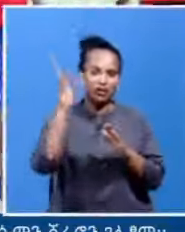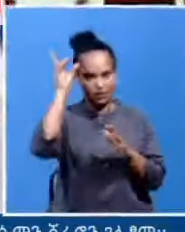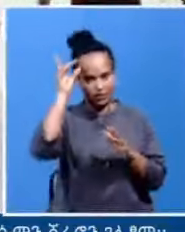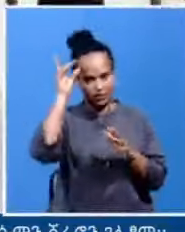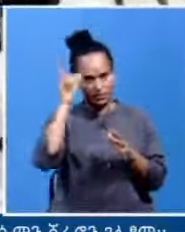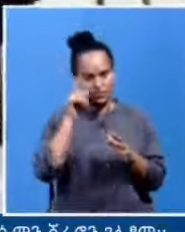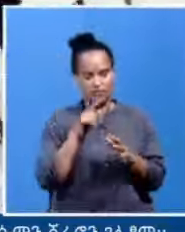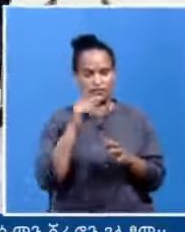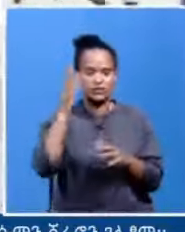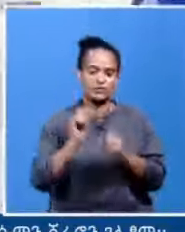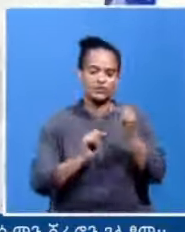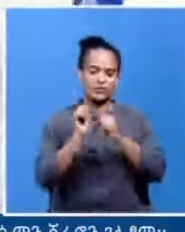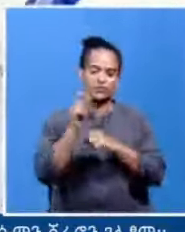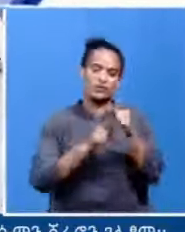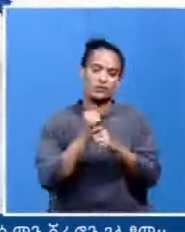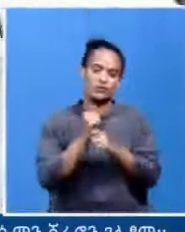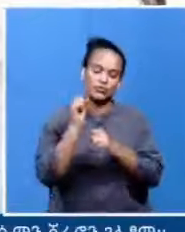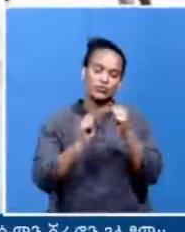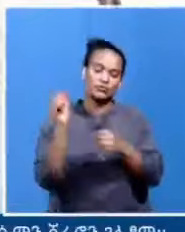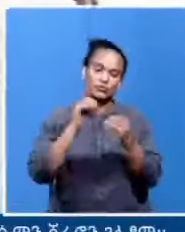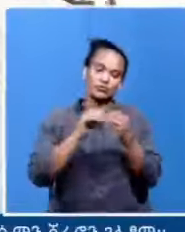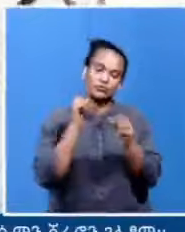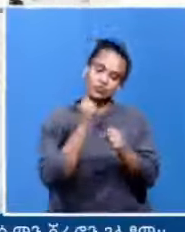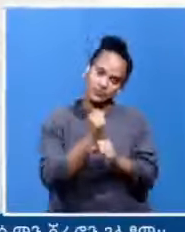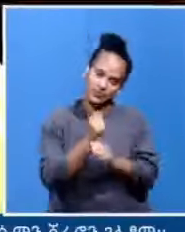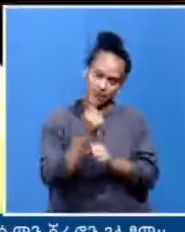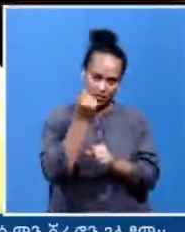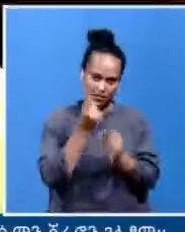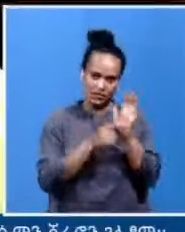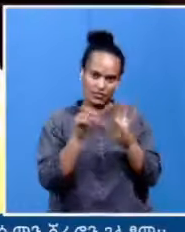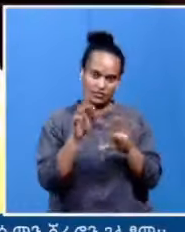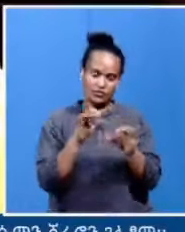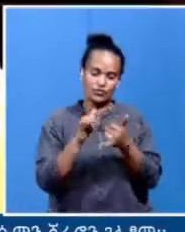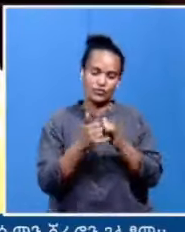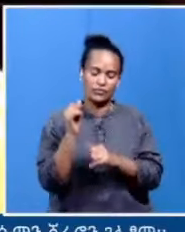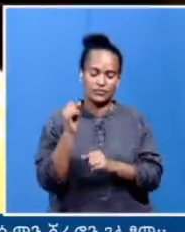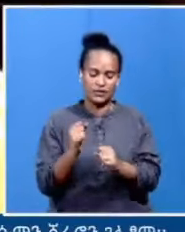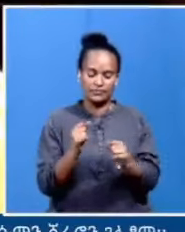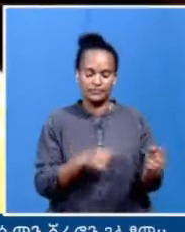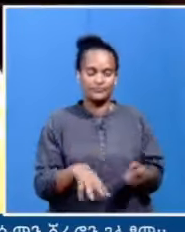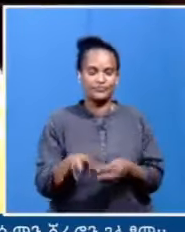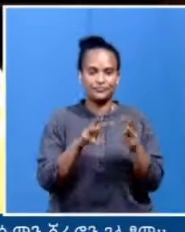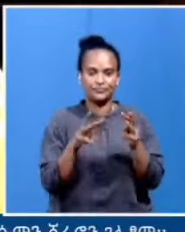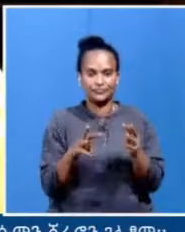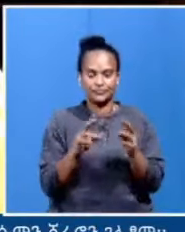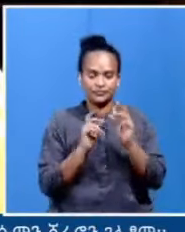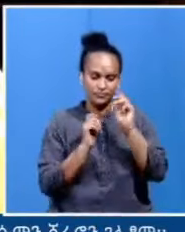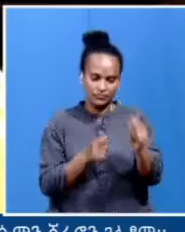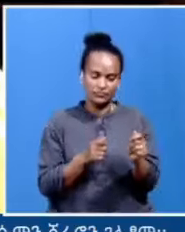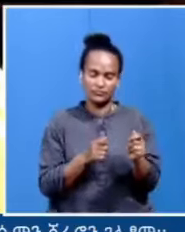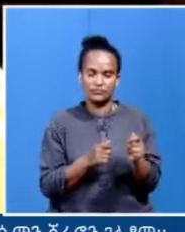ብግድኦም ኣብ ዝቕፅል ውድድር ዓመት ውድድራት ንክበዝሑ ከም ዝስራሕ የብርሁም። ነቶም ስፖርተኛታት ብዘጠናኽር መንገዲ ሽልማት